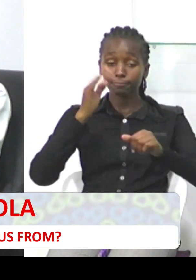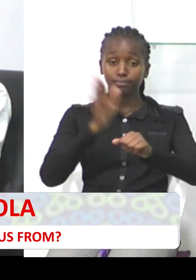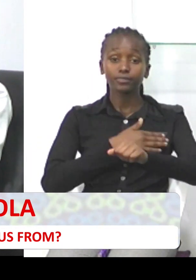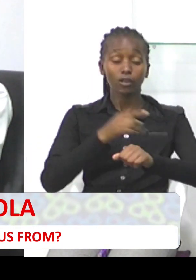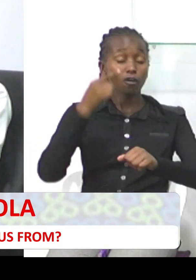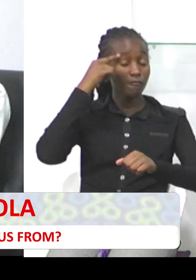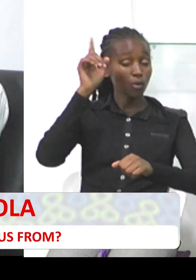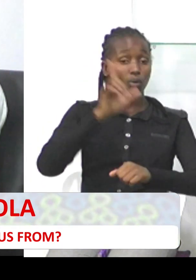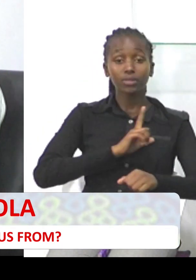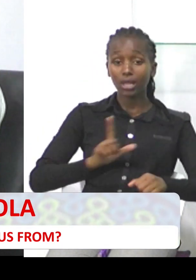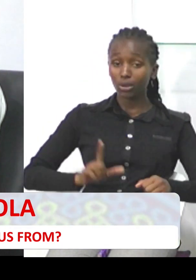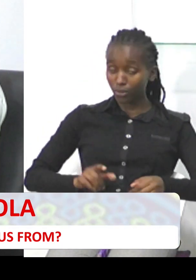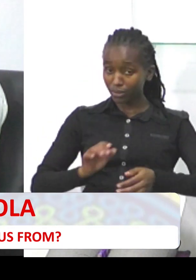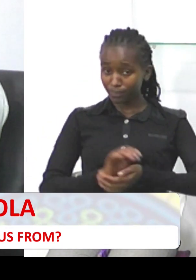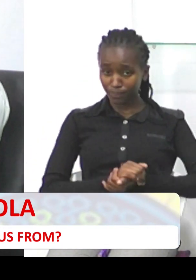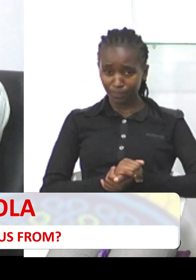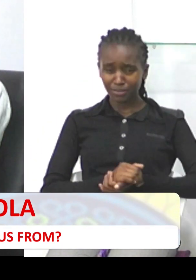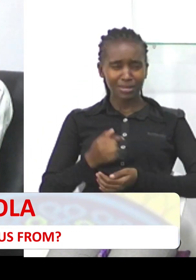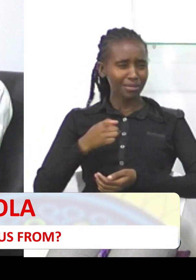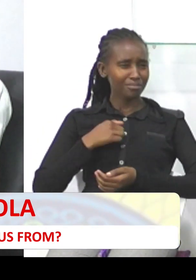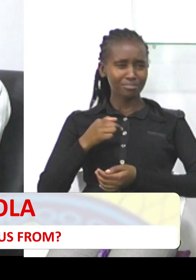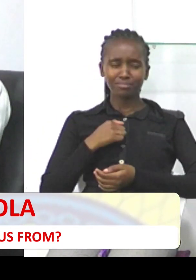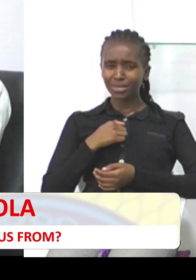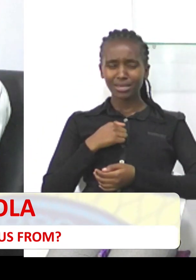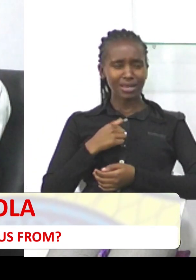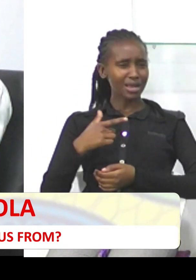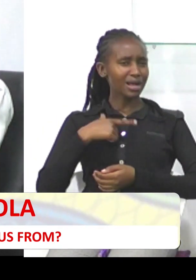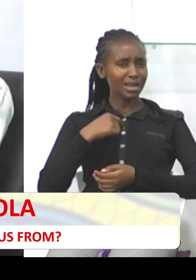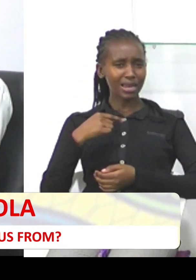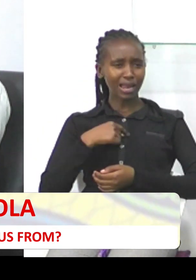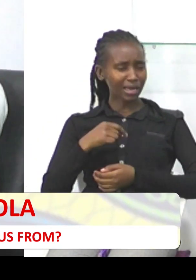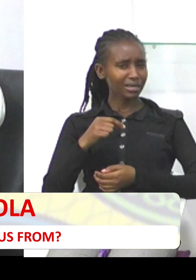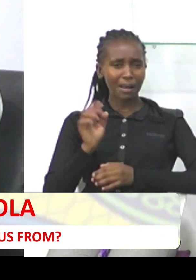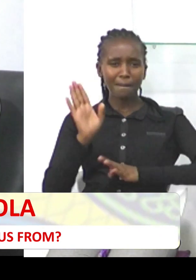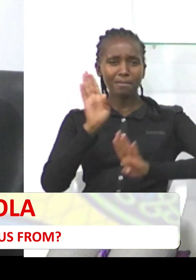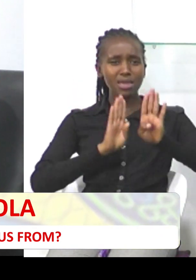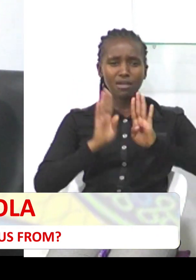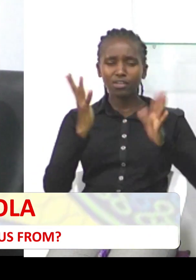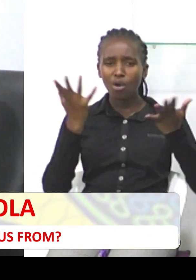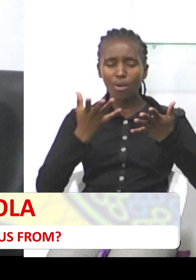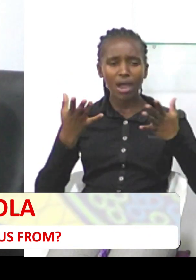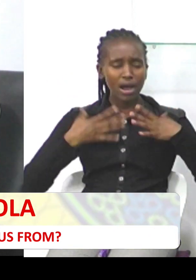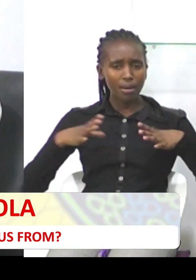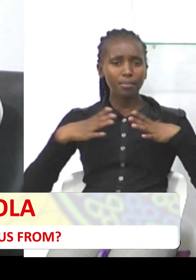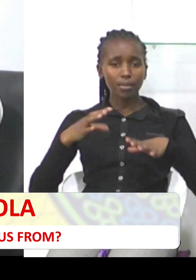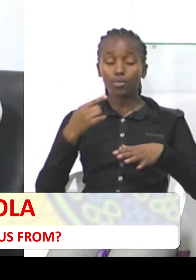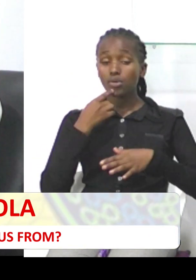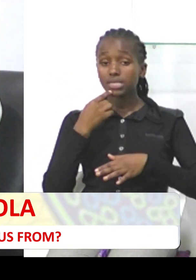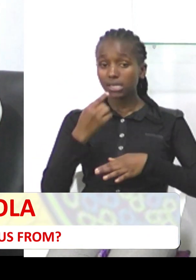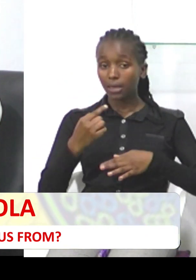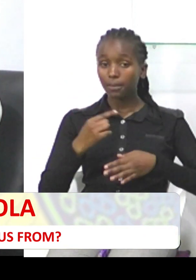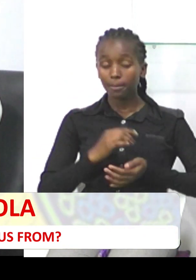mimi, I'm against sio kwa ubaya mtumishi. Yes, yes. But I'm against kitu nasemanga kwamba